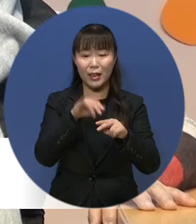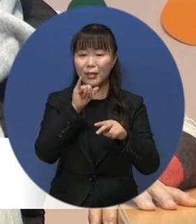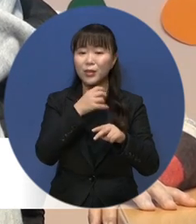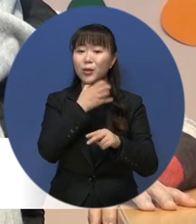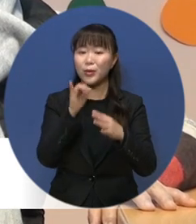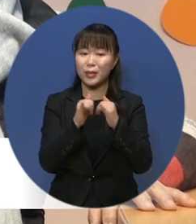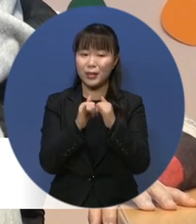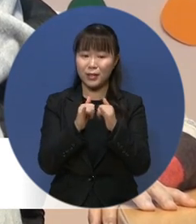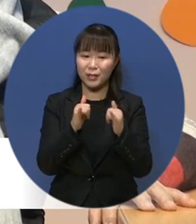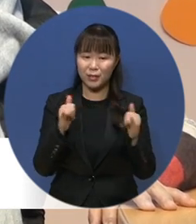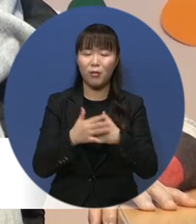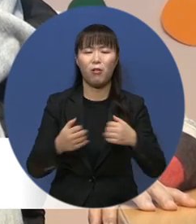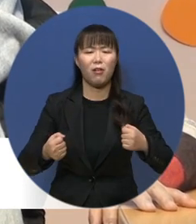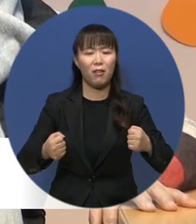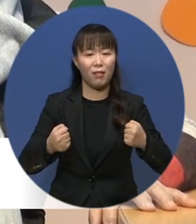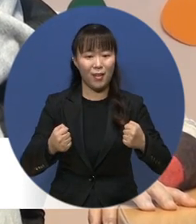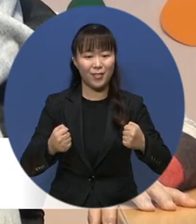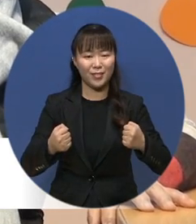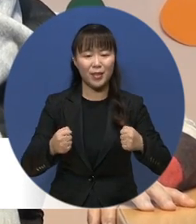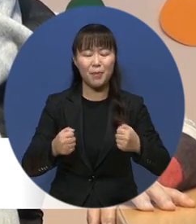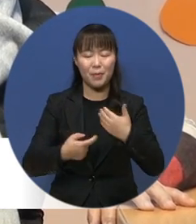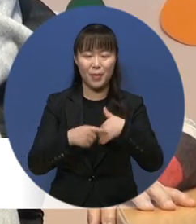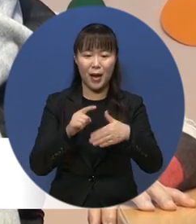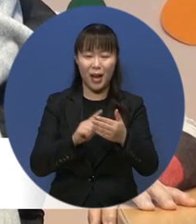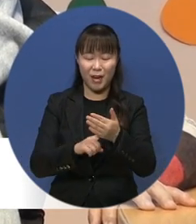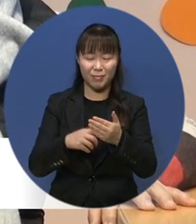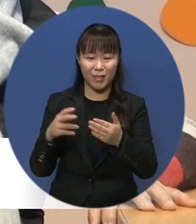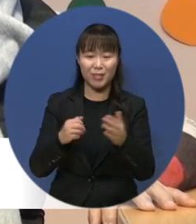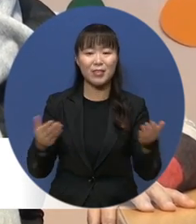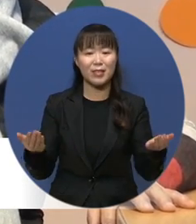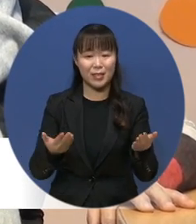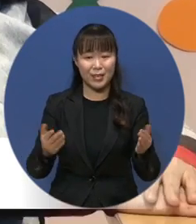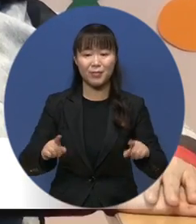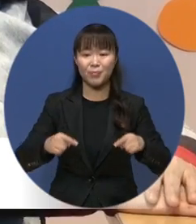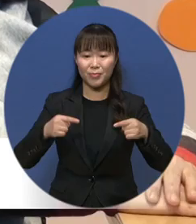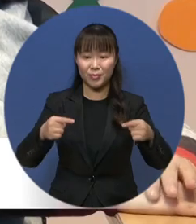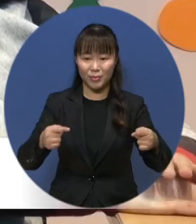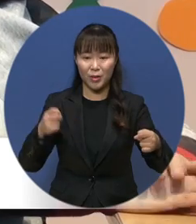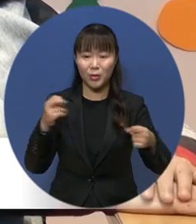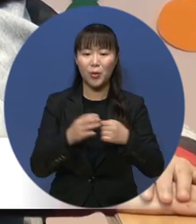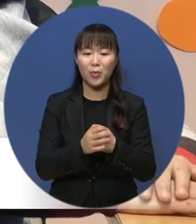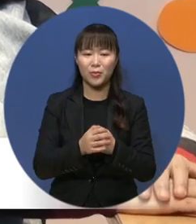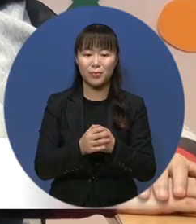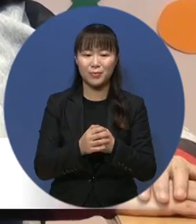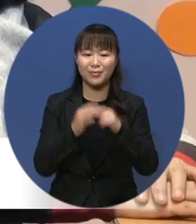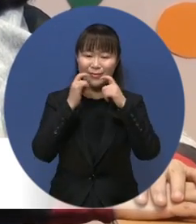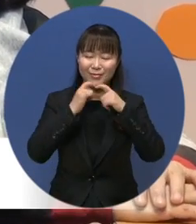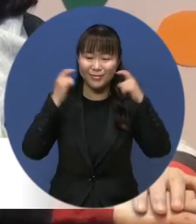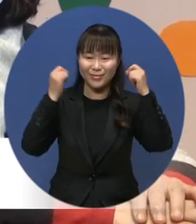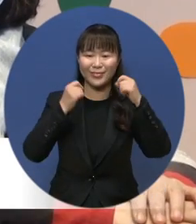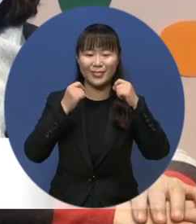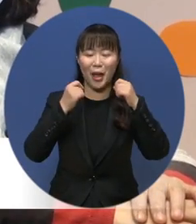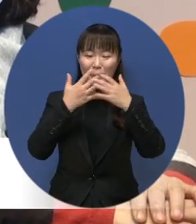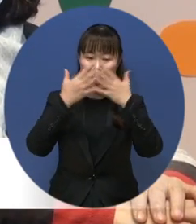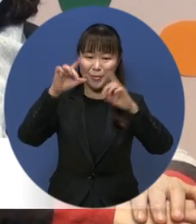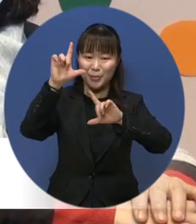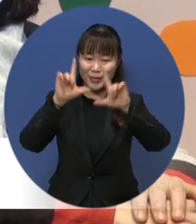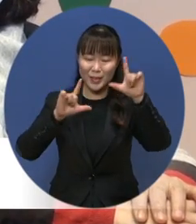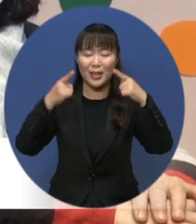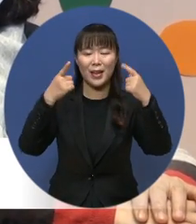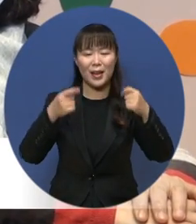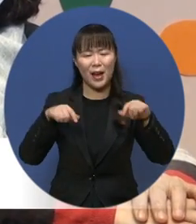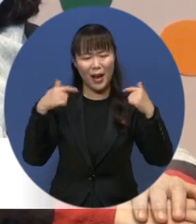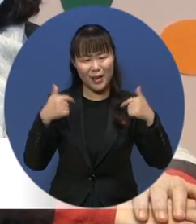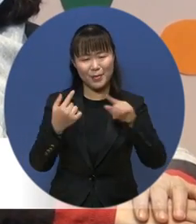노인 어른들이 건강하고 활기찬 마음으로 일에 임하고 웃는 얼굴로 밝은 모습으로 이렇게